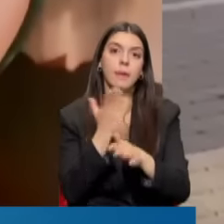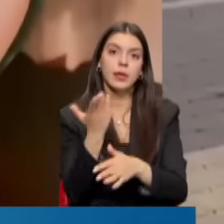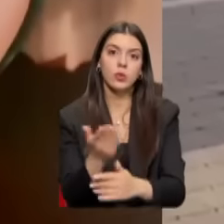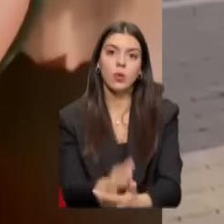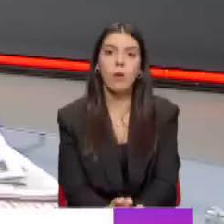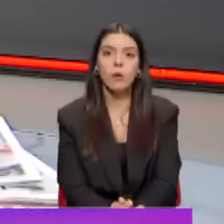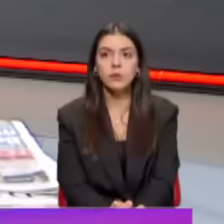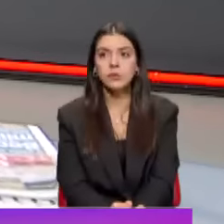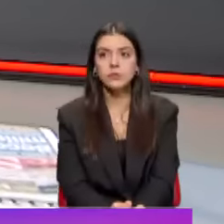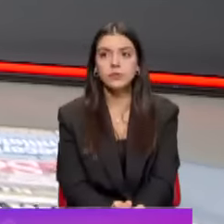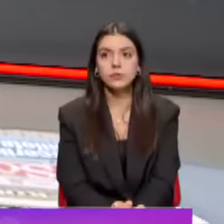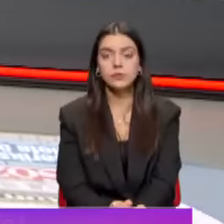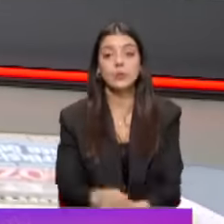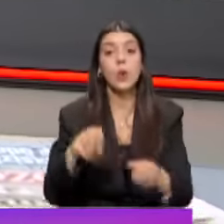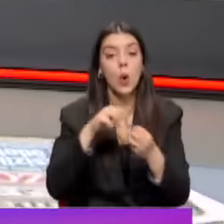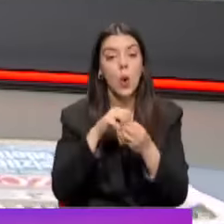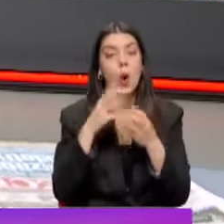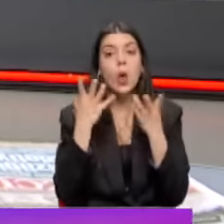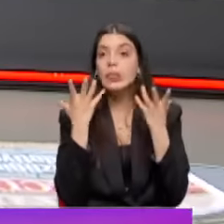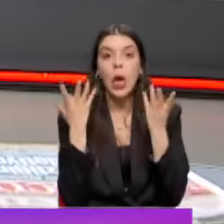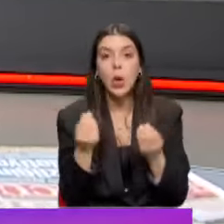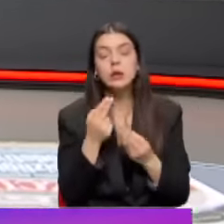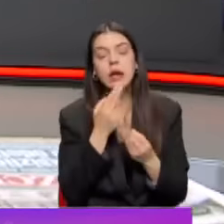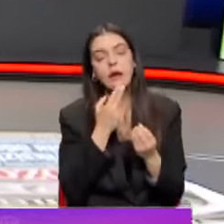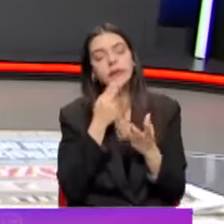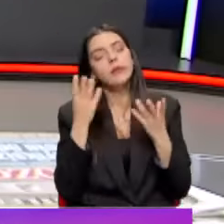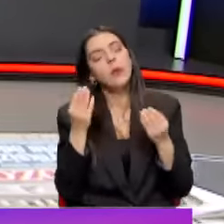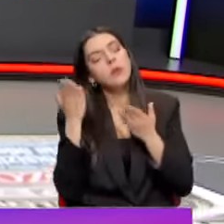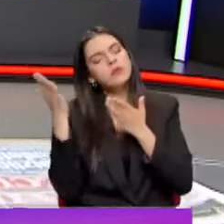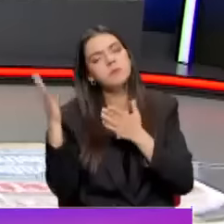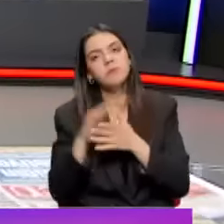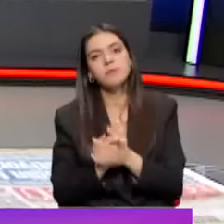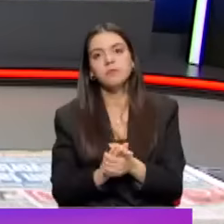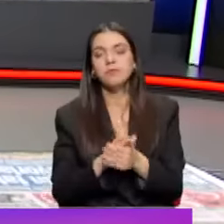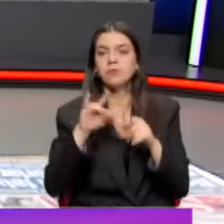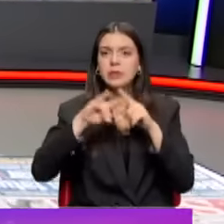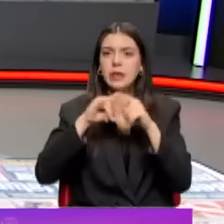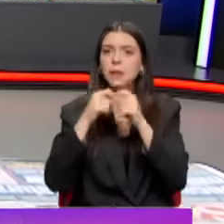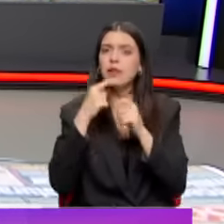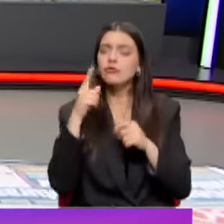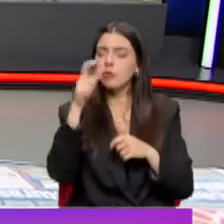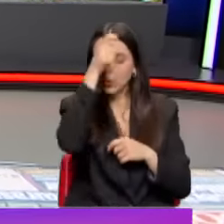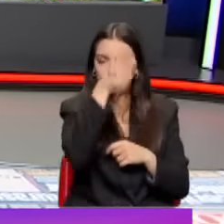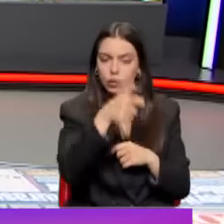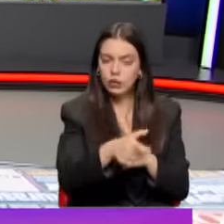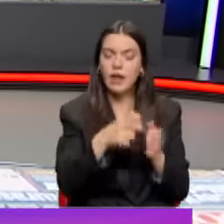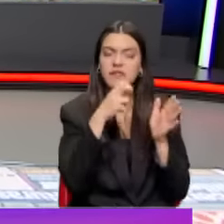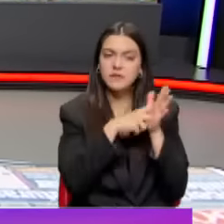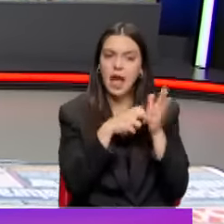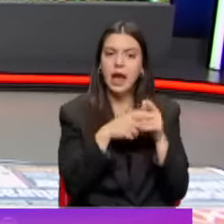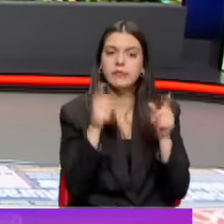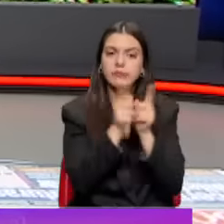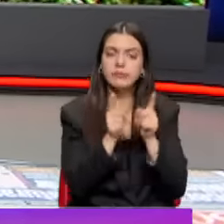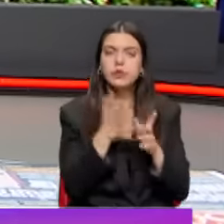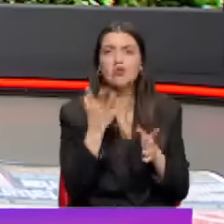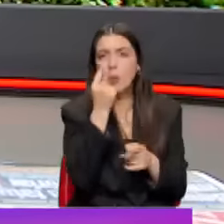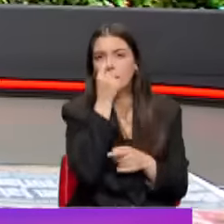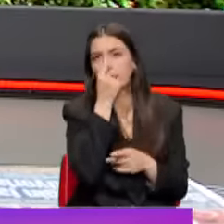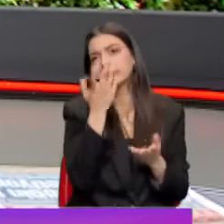ediyor olan yine kadına oluyor Hakan bey demiş ki Türkiye'deki vergi sisteminin yanlış olmasının sebebi çok